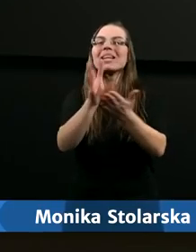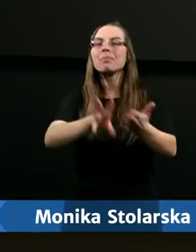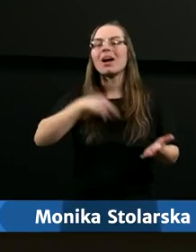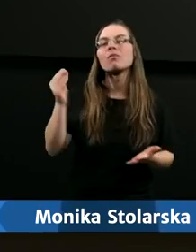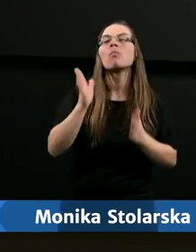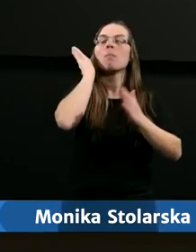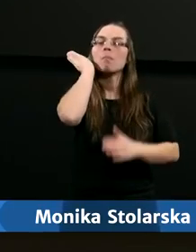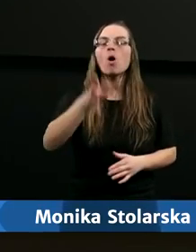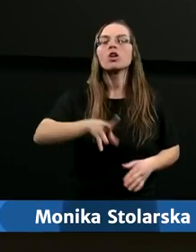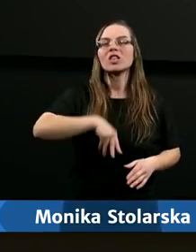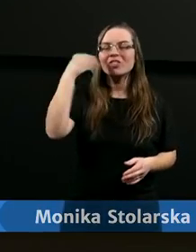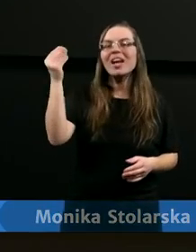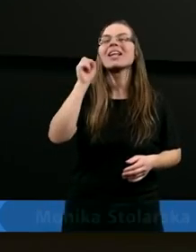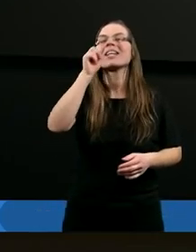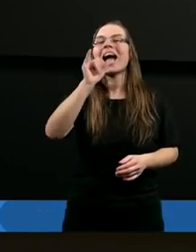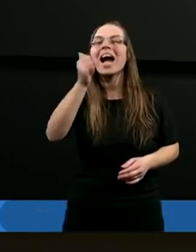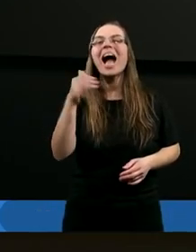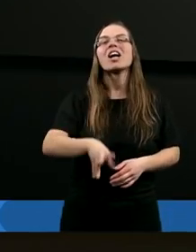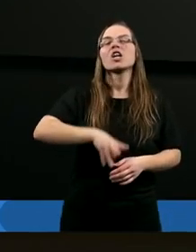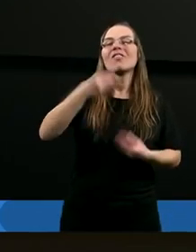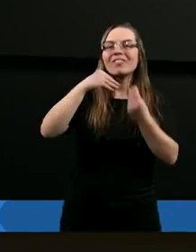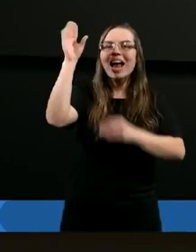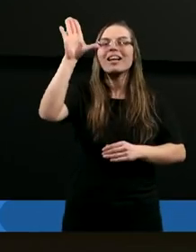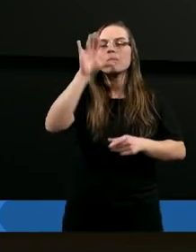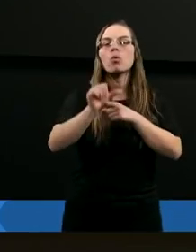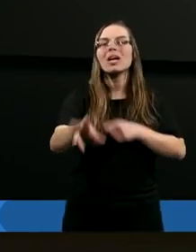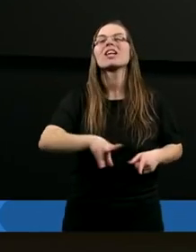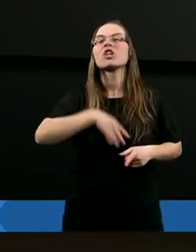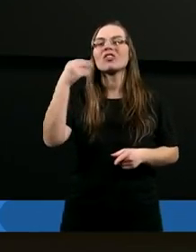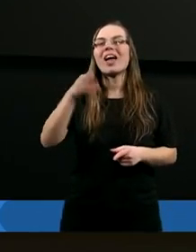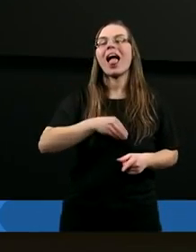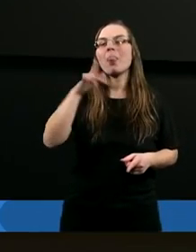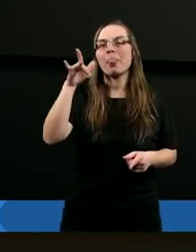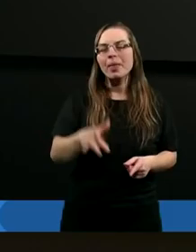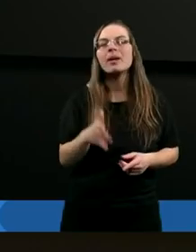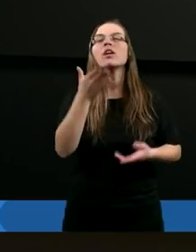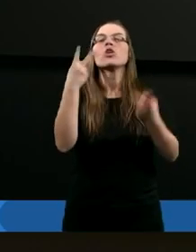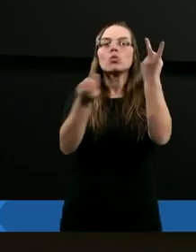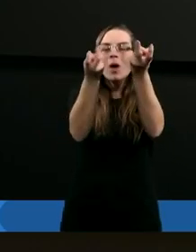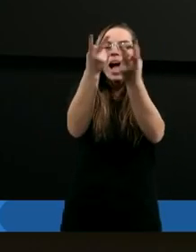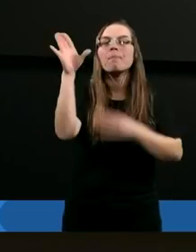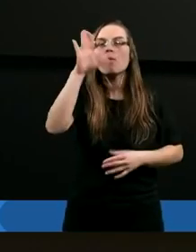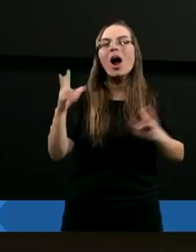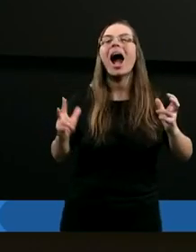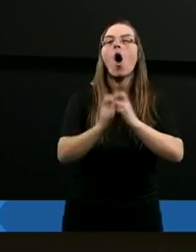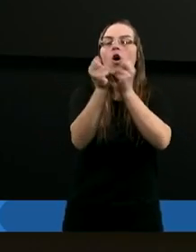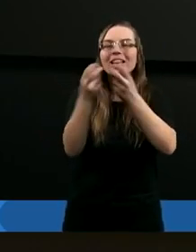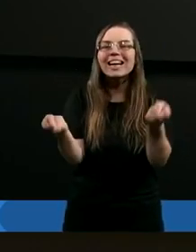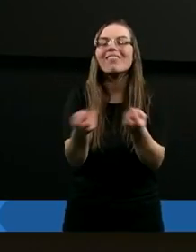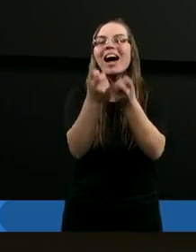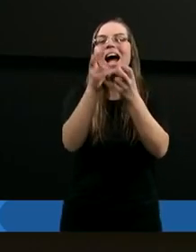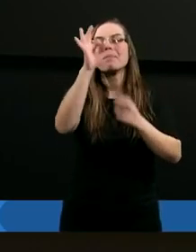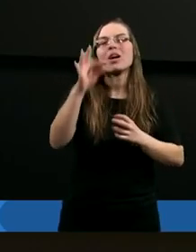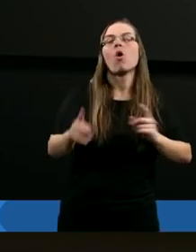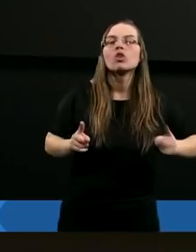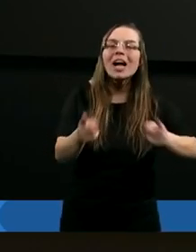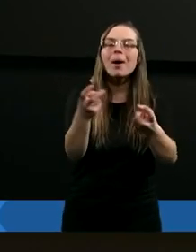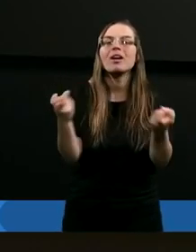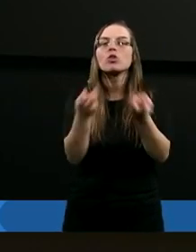Świętego. Bądźcie święci, tak jak Wielki Bóg jest święty. Szukajmy Boga, odkrywajmy Jego działanie,